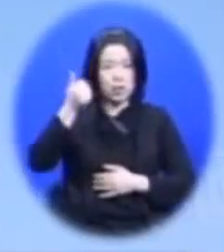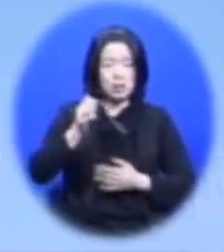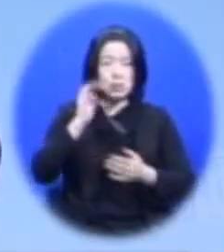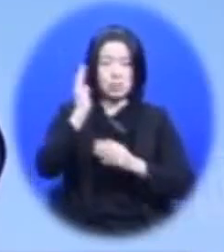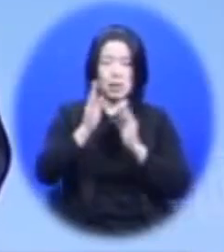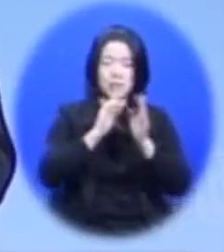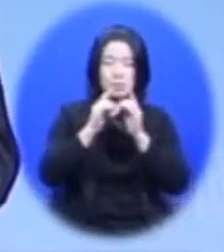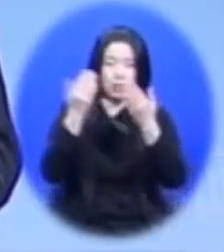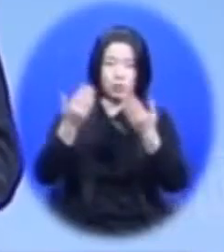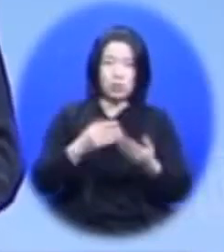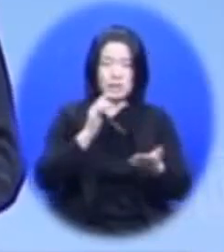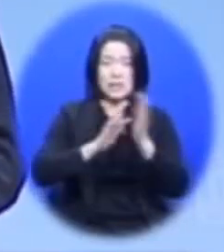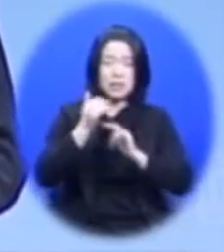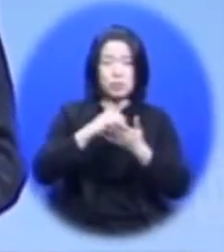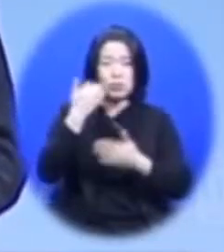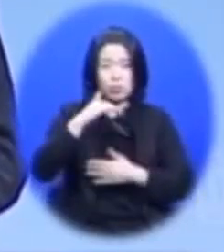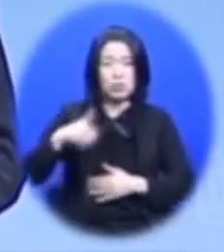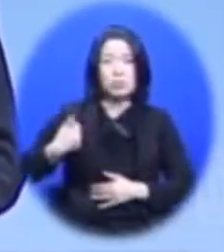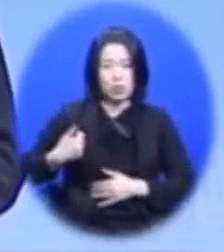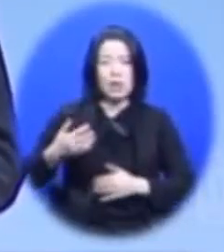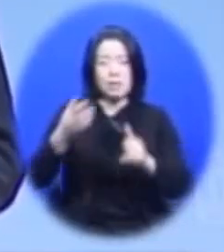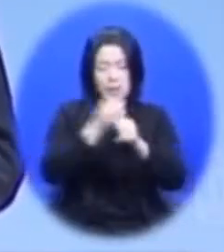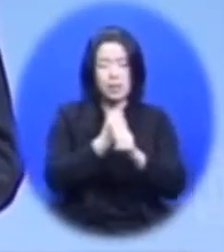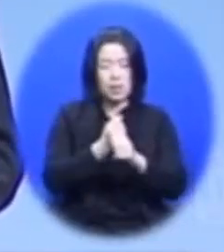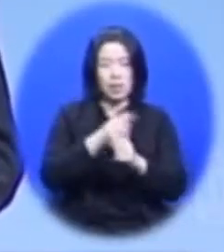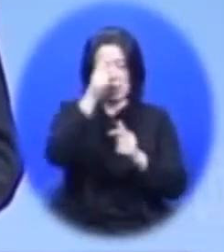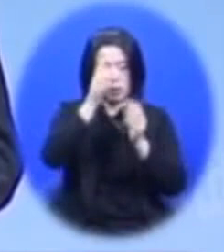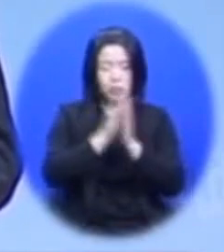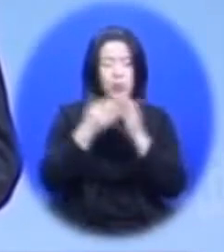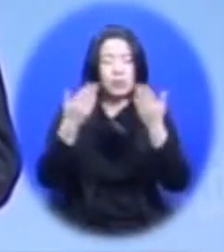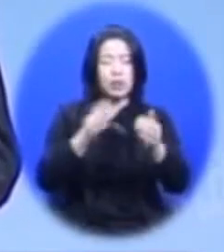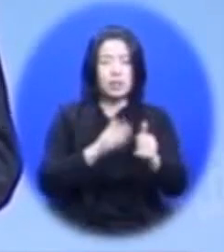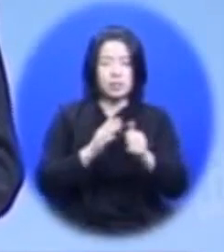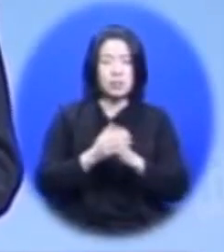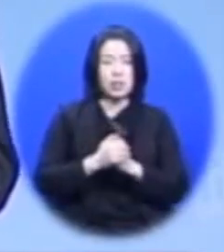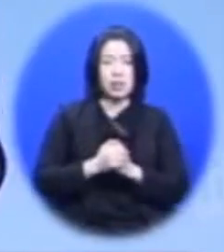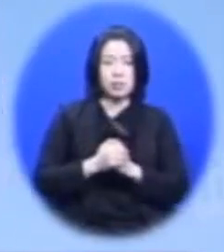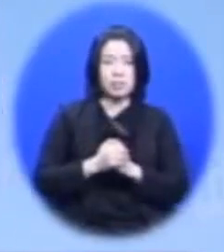모르지만 매달리겠습니다. 기도하겠습니다.